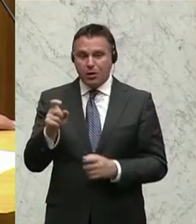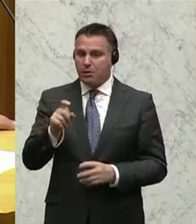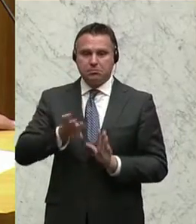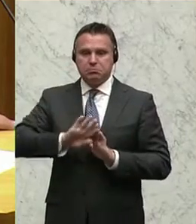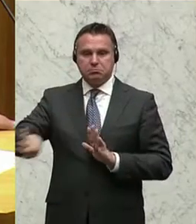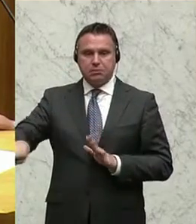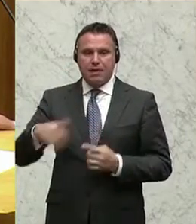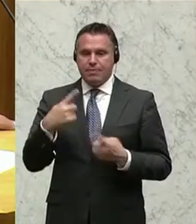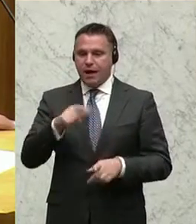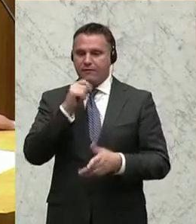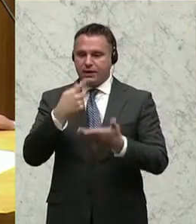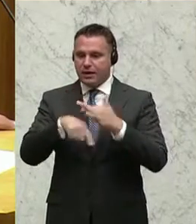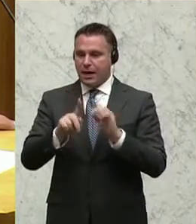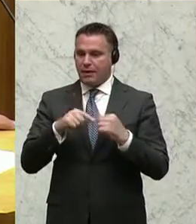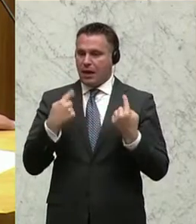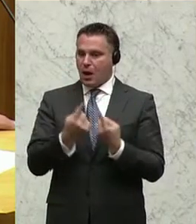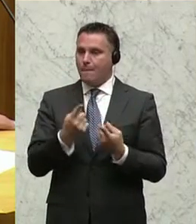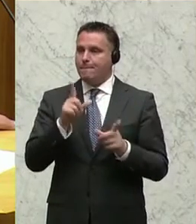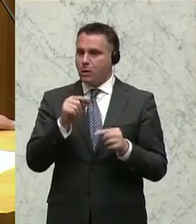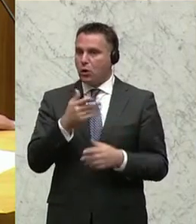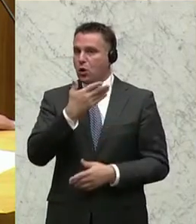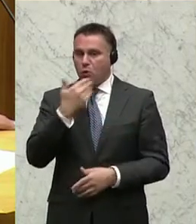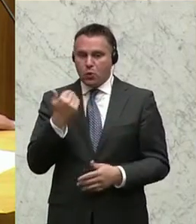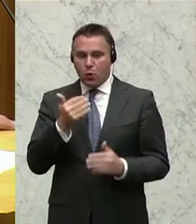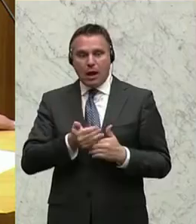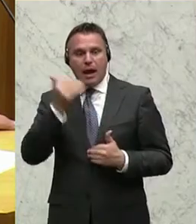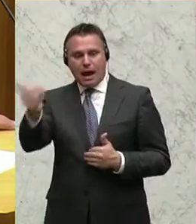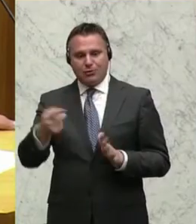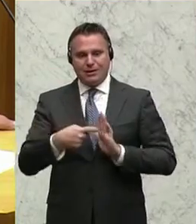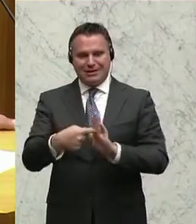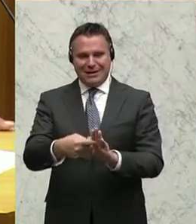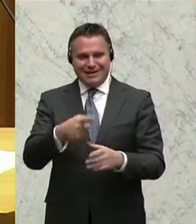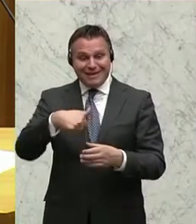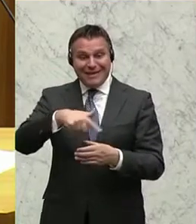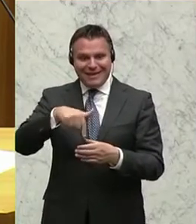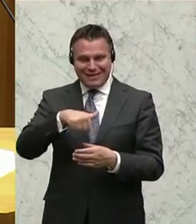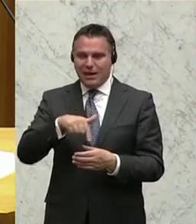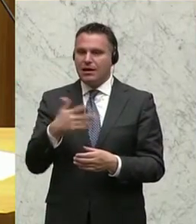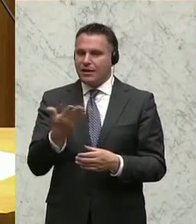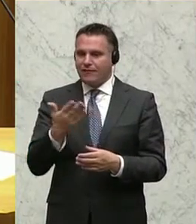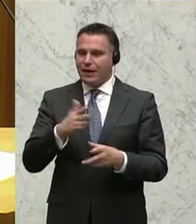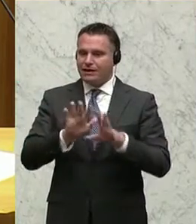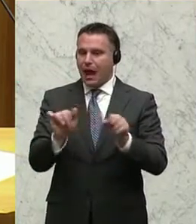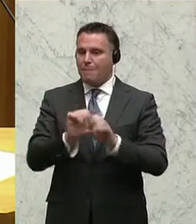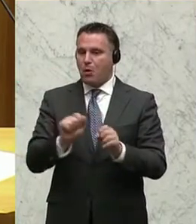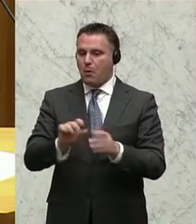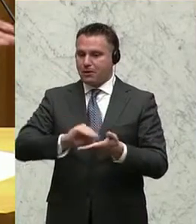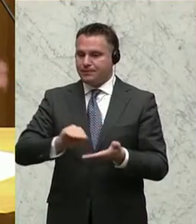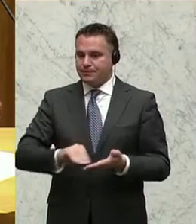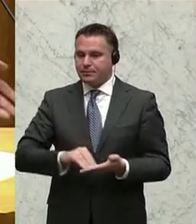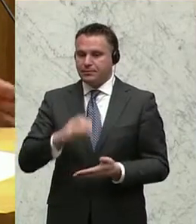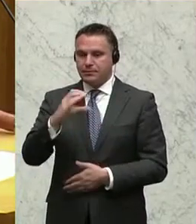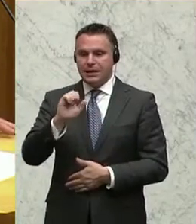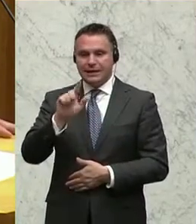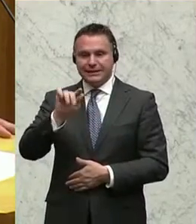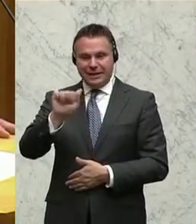vorher abgelegt werden müssen, damit man ja nicht kontrollieren kann und ja nicht nach außen bringen kann, was tatsächlich in diesen Abkommen drinnen steht. Wobei CETA